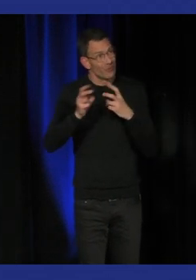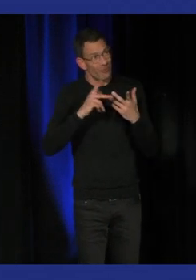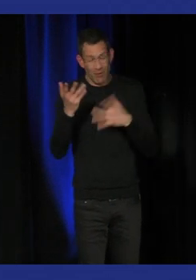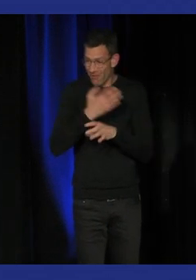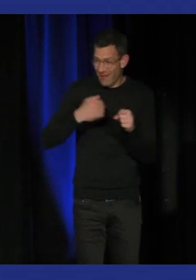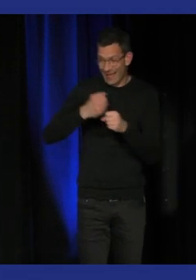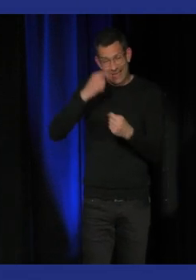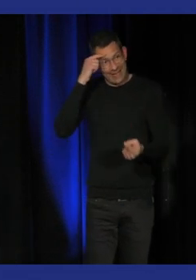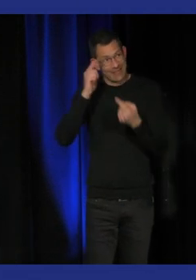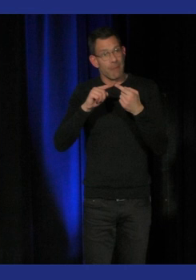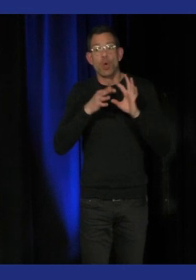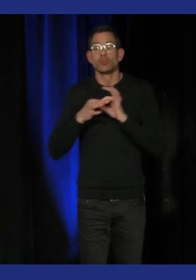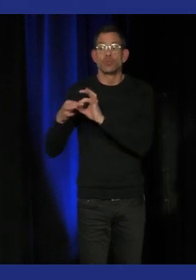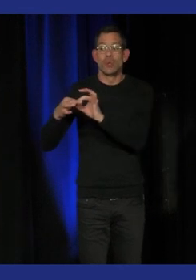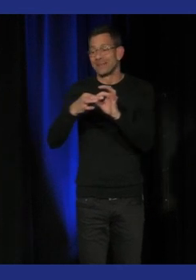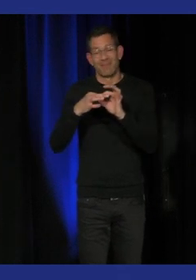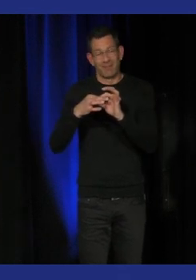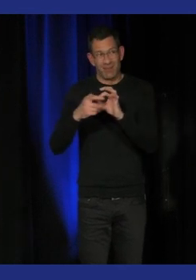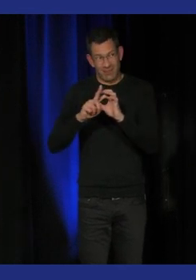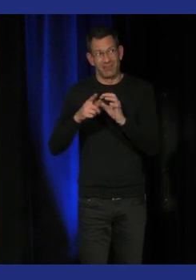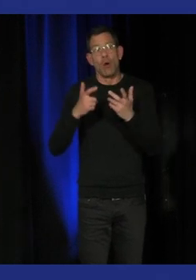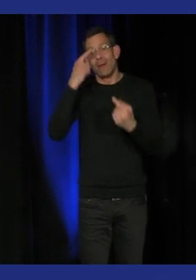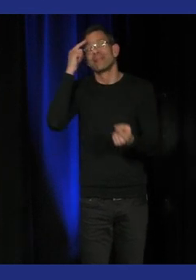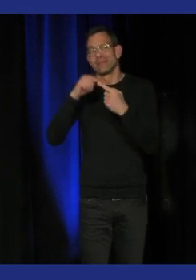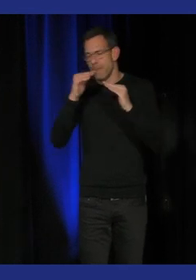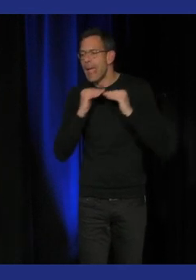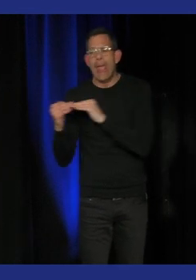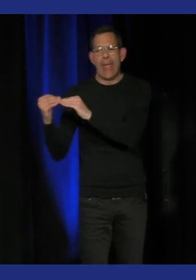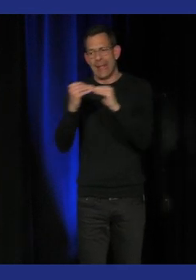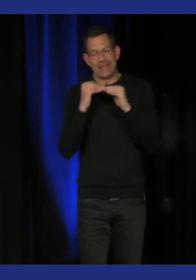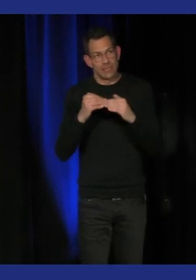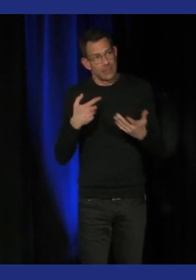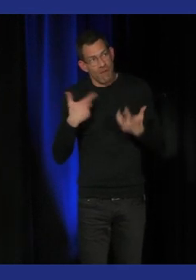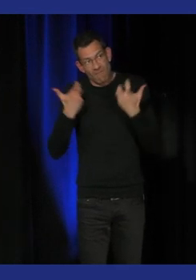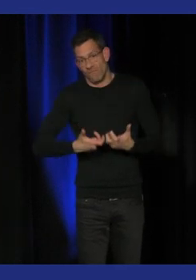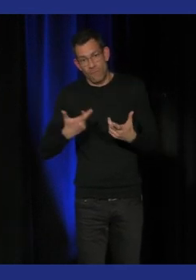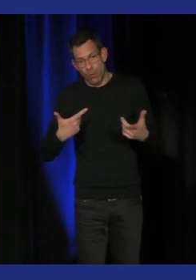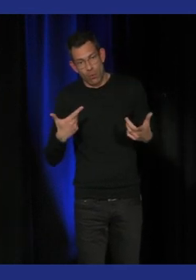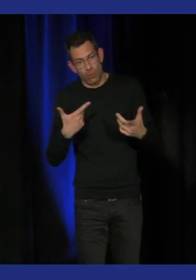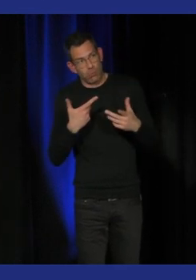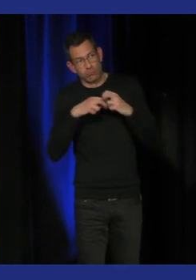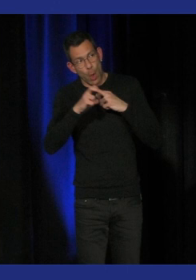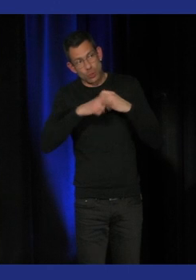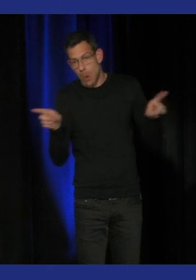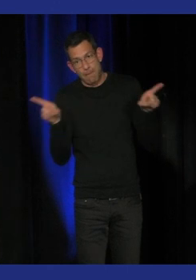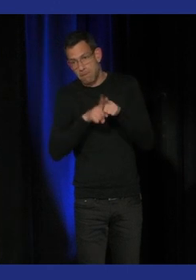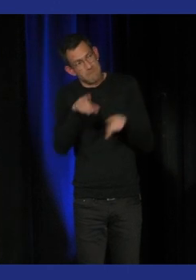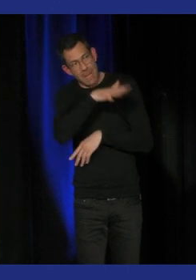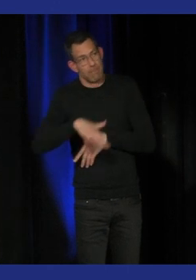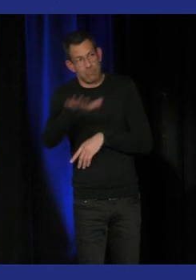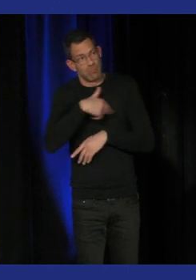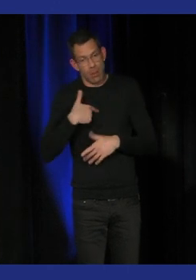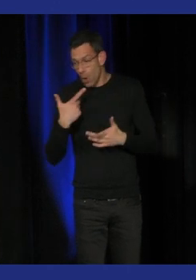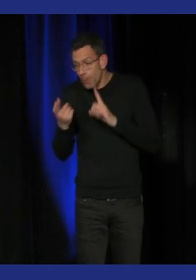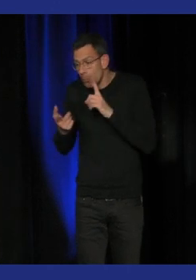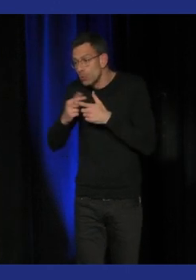questions d'égalité. On veut les mêmes solutions que les autres. On ne veut pas être transporté à part. Et puis, ils vont demander des